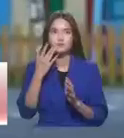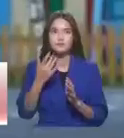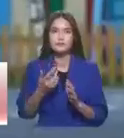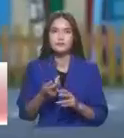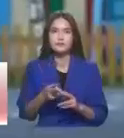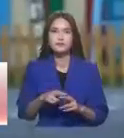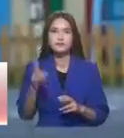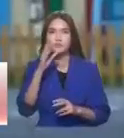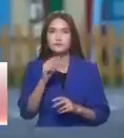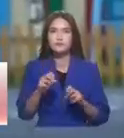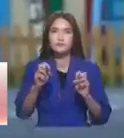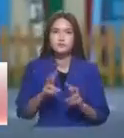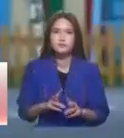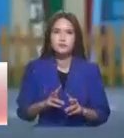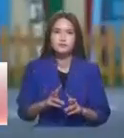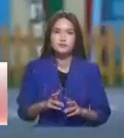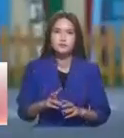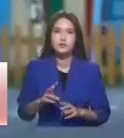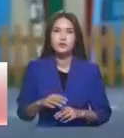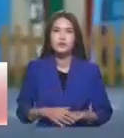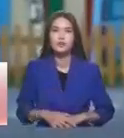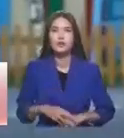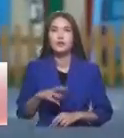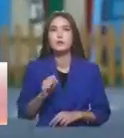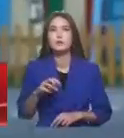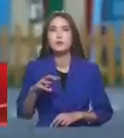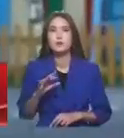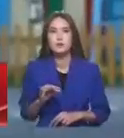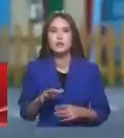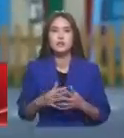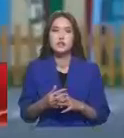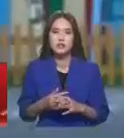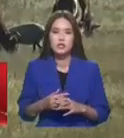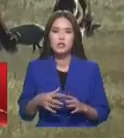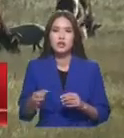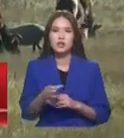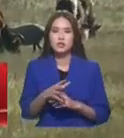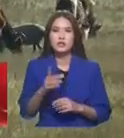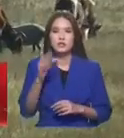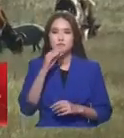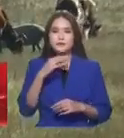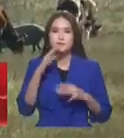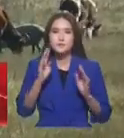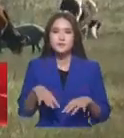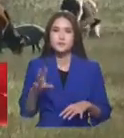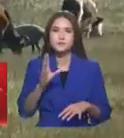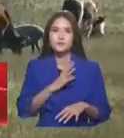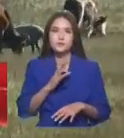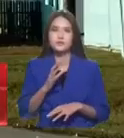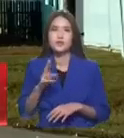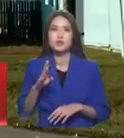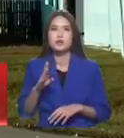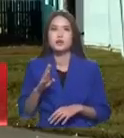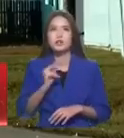было. Да, нам вот сейчас было возвращено 1500 гектар. Пастбищные угодья более-менее